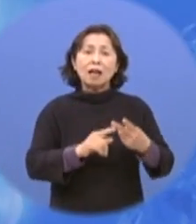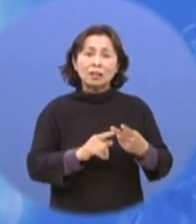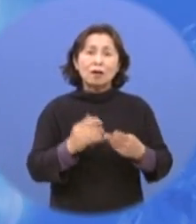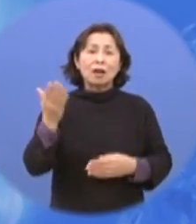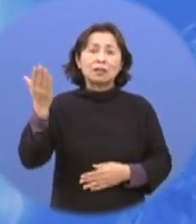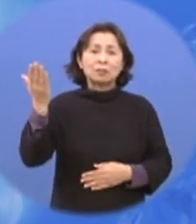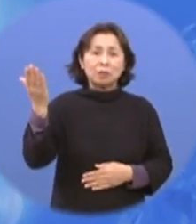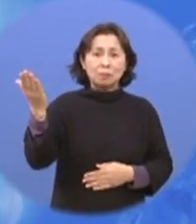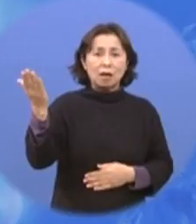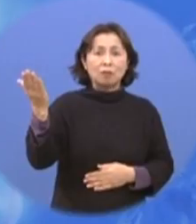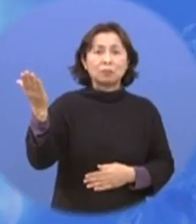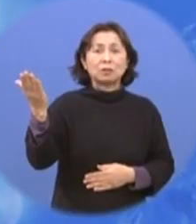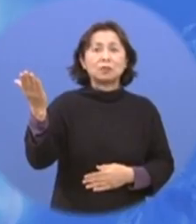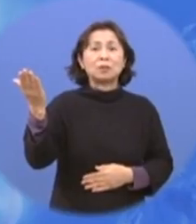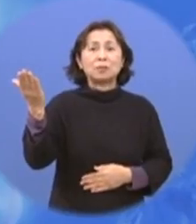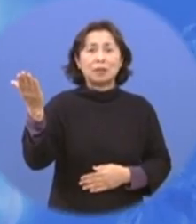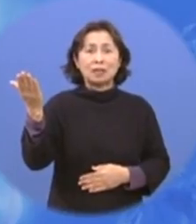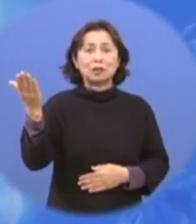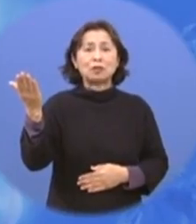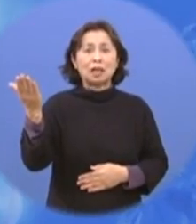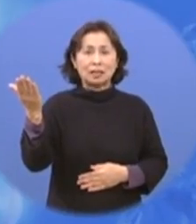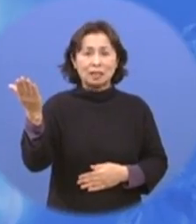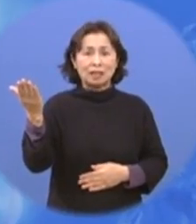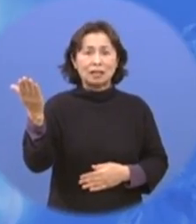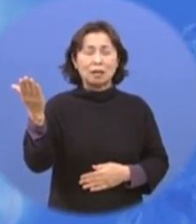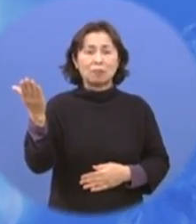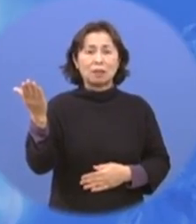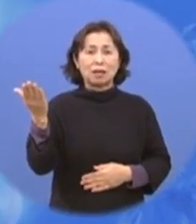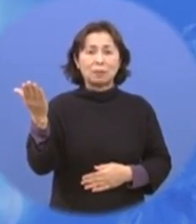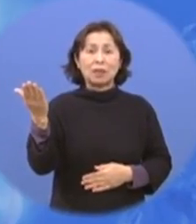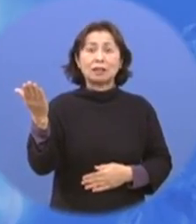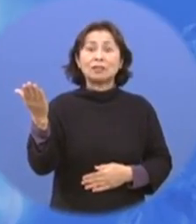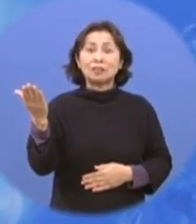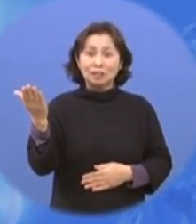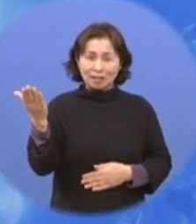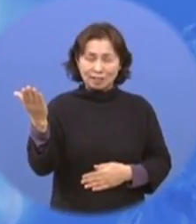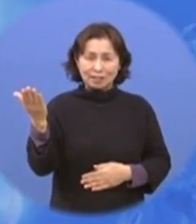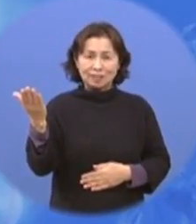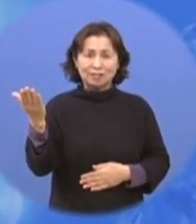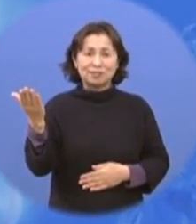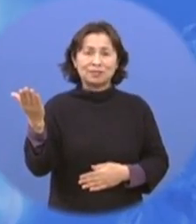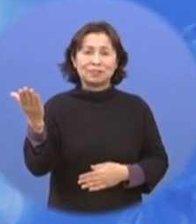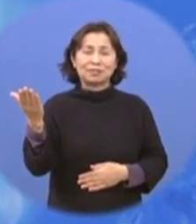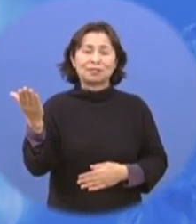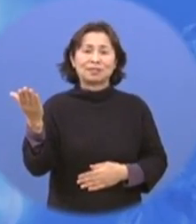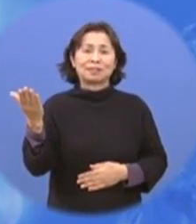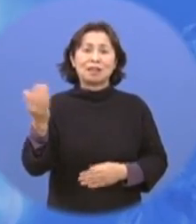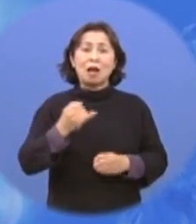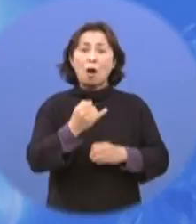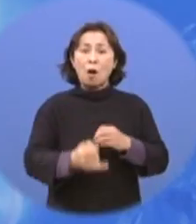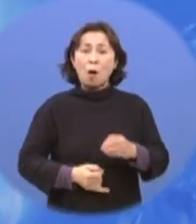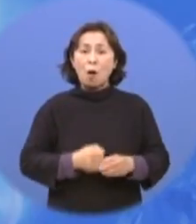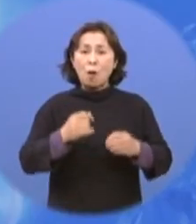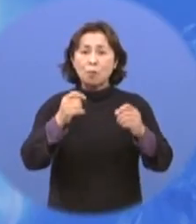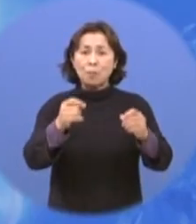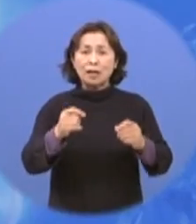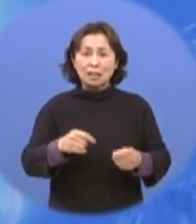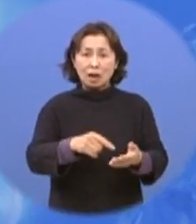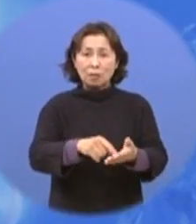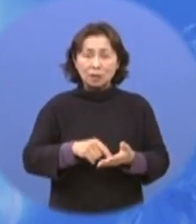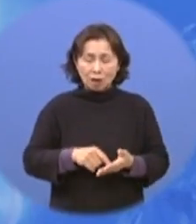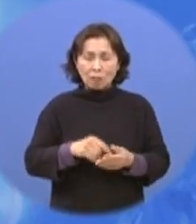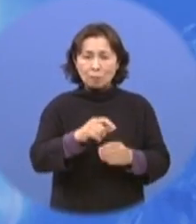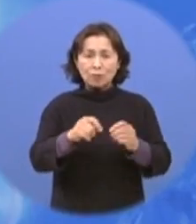640-853さんテレビ和歌山記録に21の係りですホームページからのご応募は